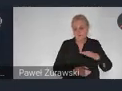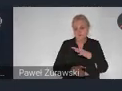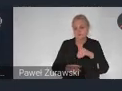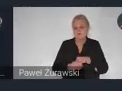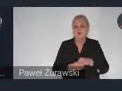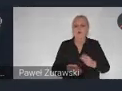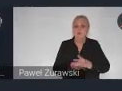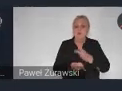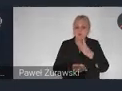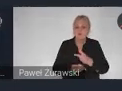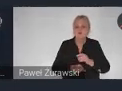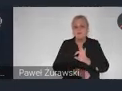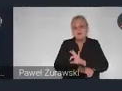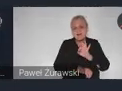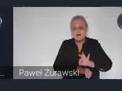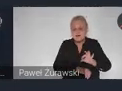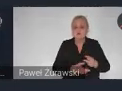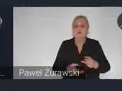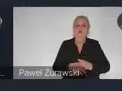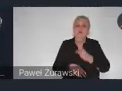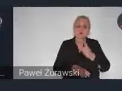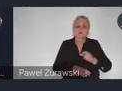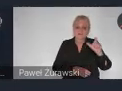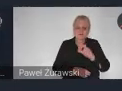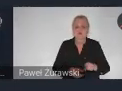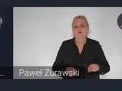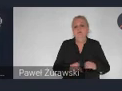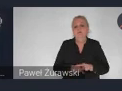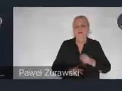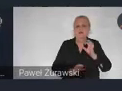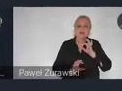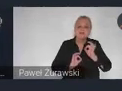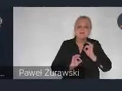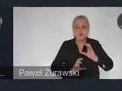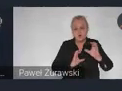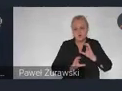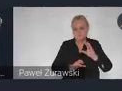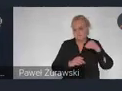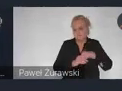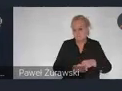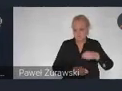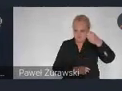dostępności architektonicznej dostępności cyfrowej Czy informacyjno-komunikacyjnej